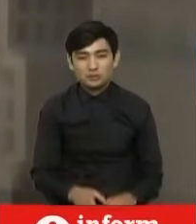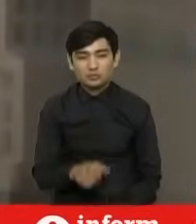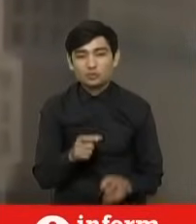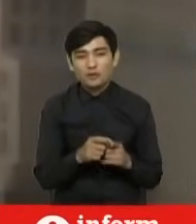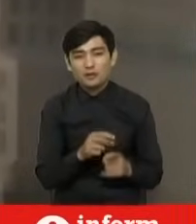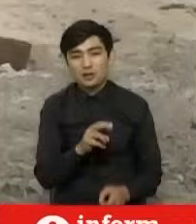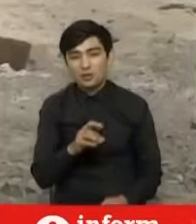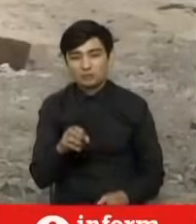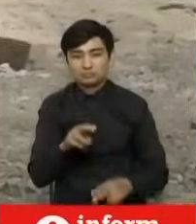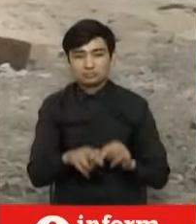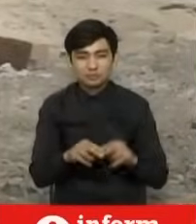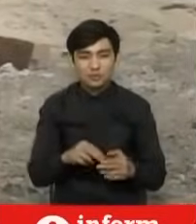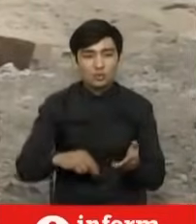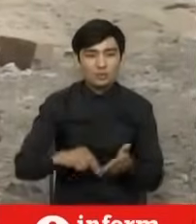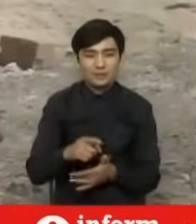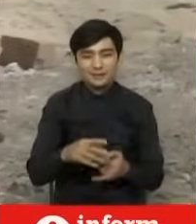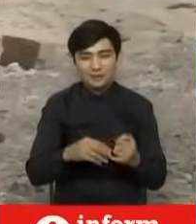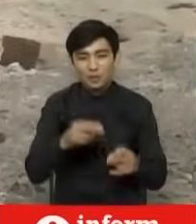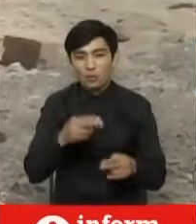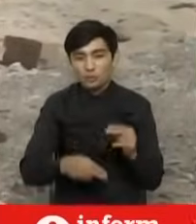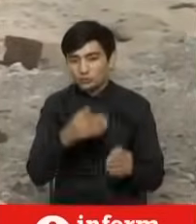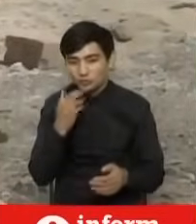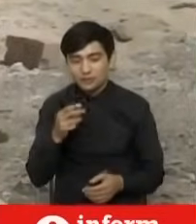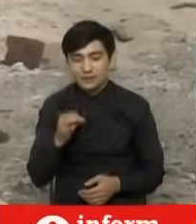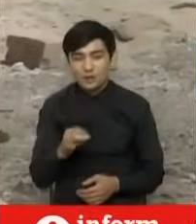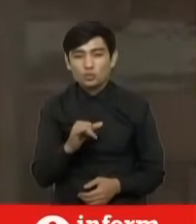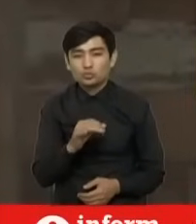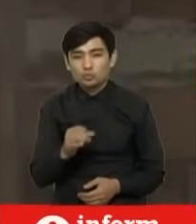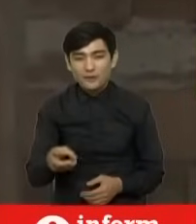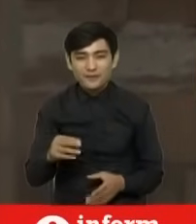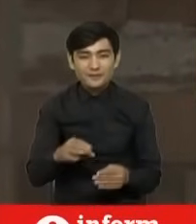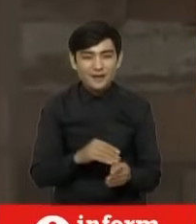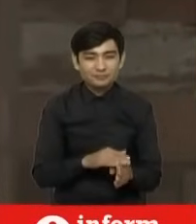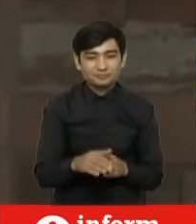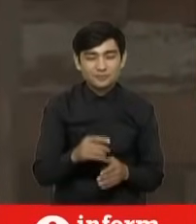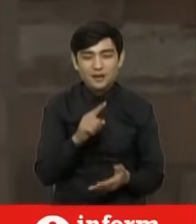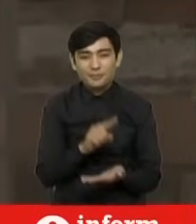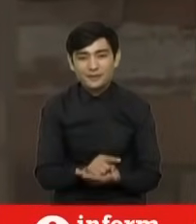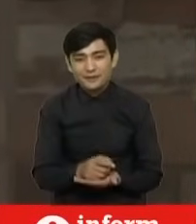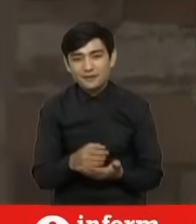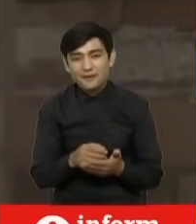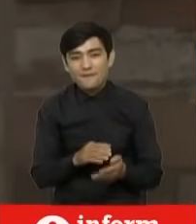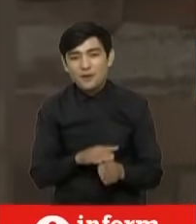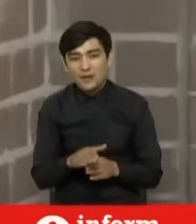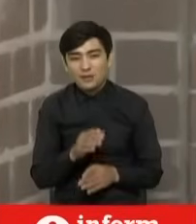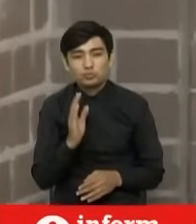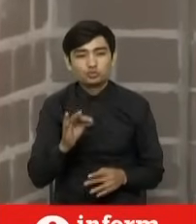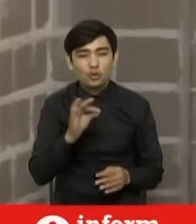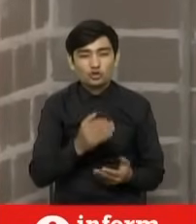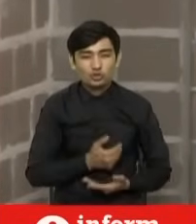сейчас застройщик ищет покупателей на эту незавершенную стройку с условием исполнения всех взятых на себя обязательств перед будущими